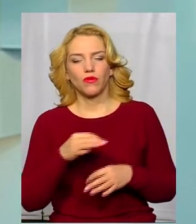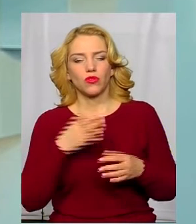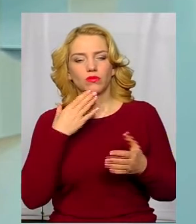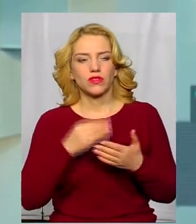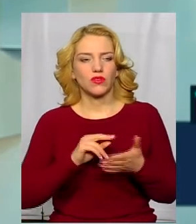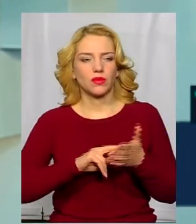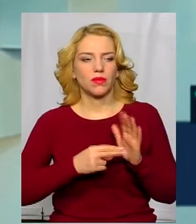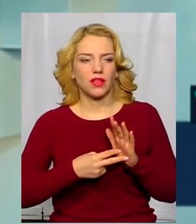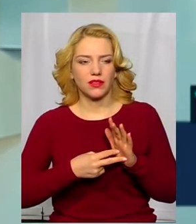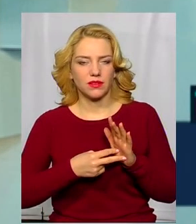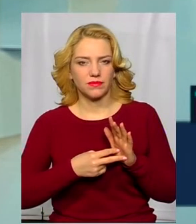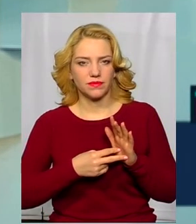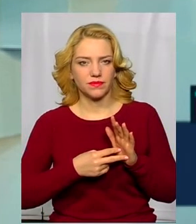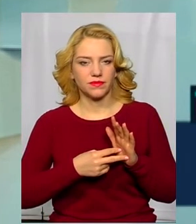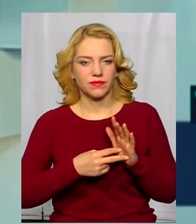плани.